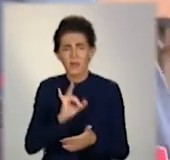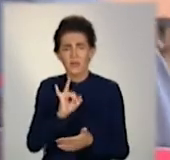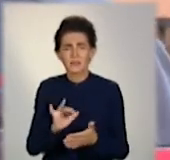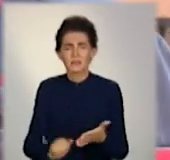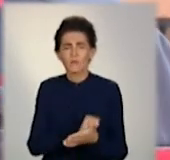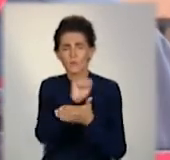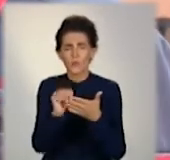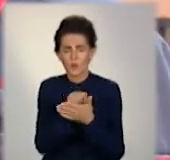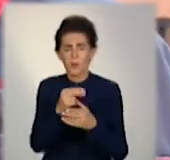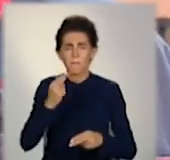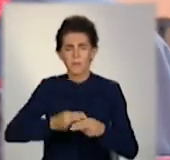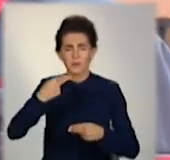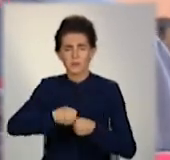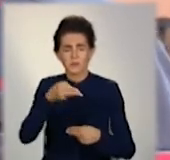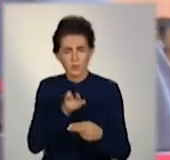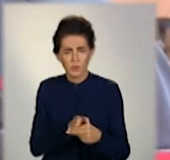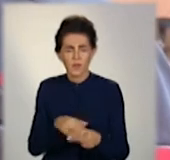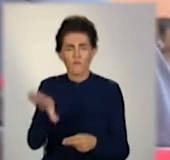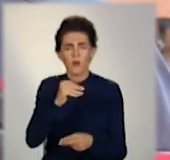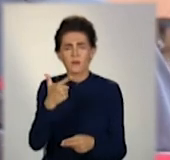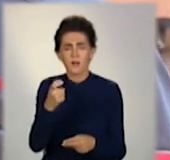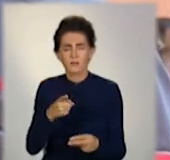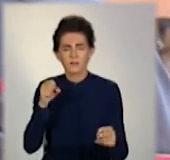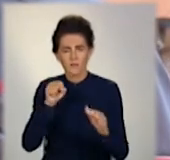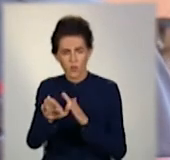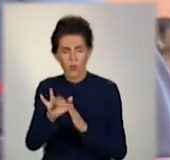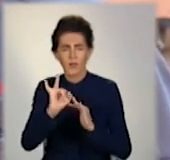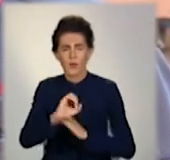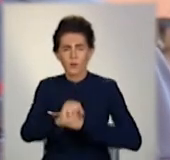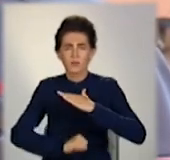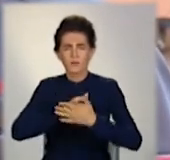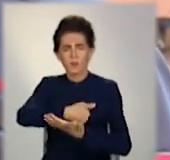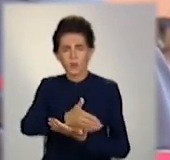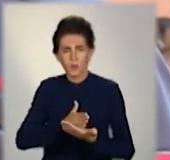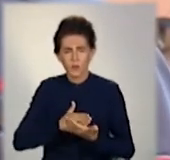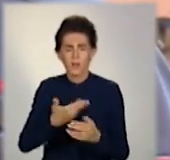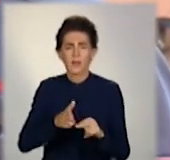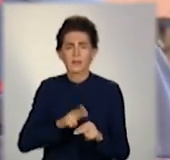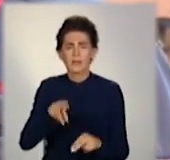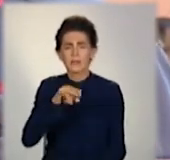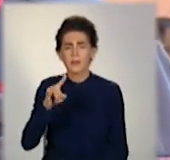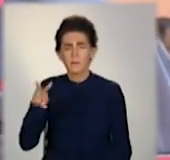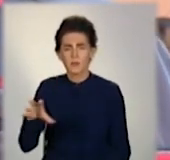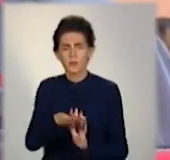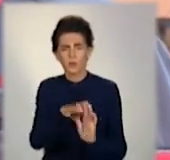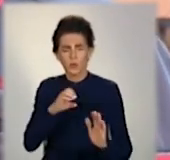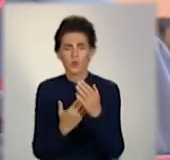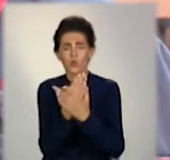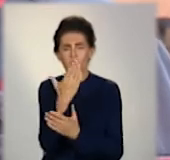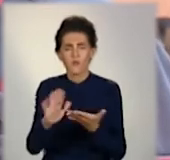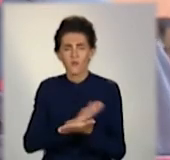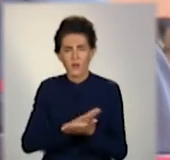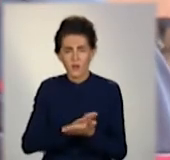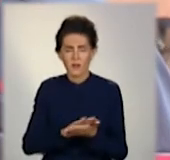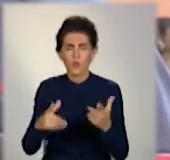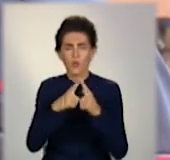смонтированы основные металлоконструкции, газоходы и основное оборудование. Это дымососы, сам рукавный фильтр,